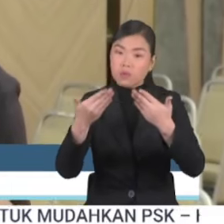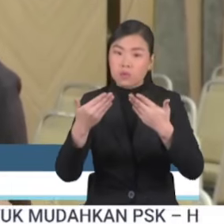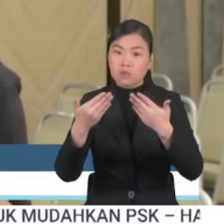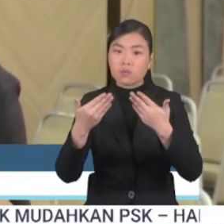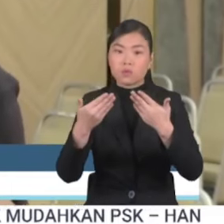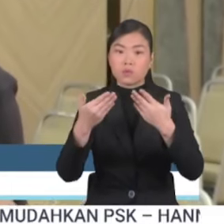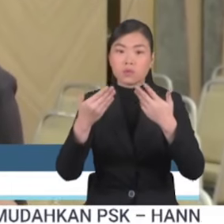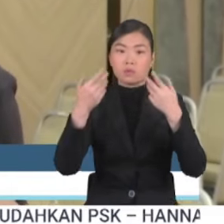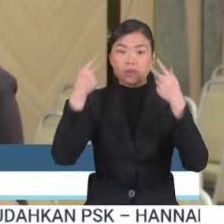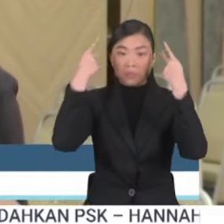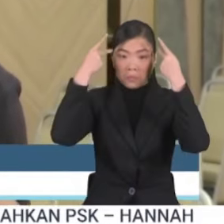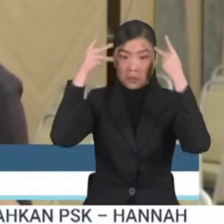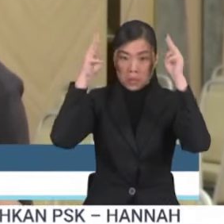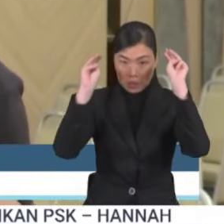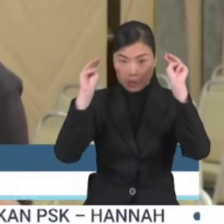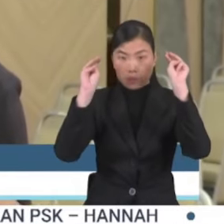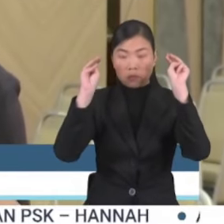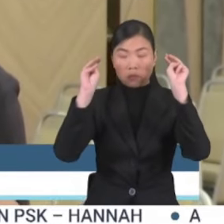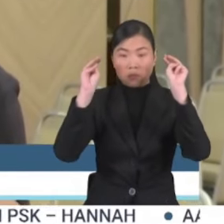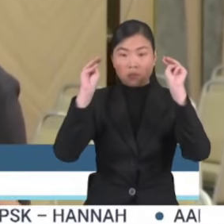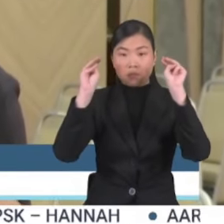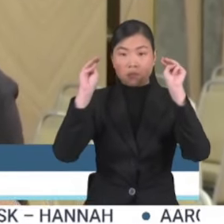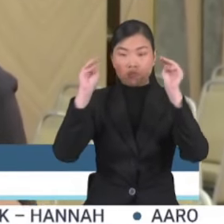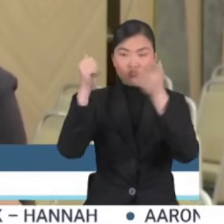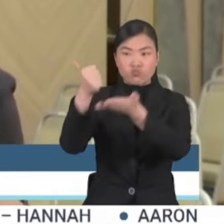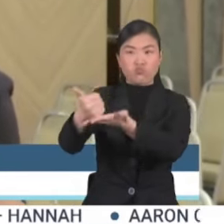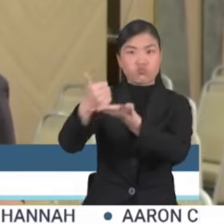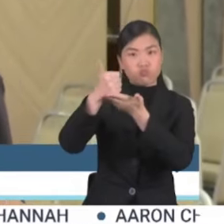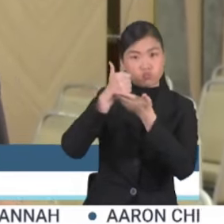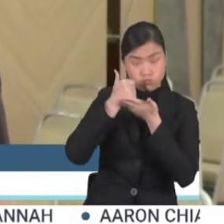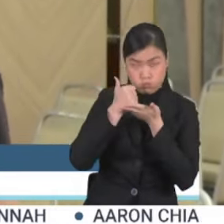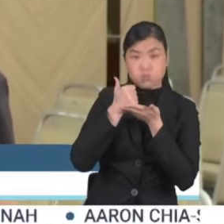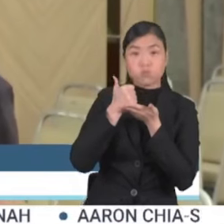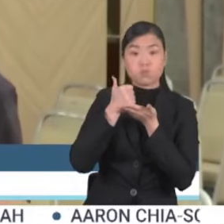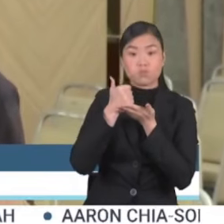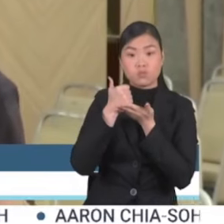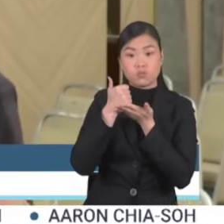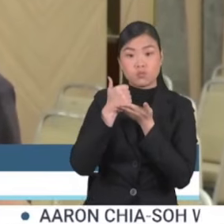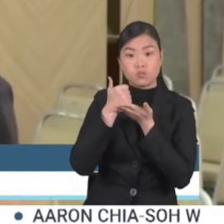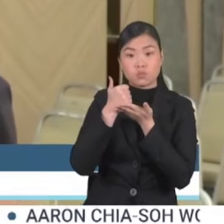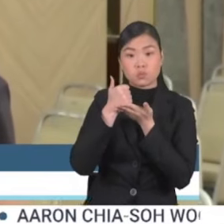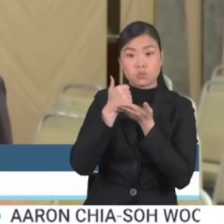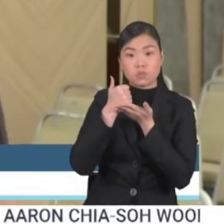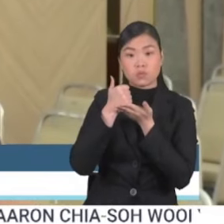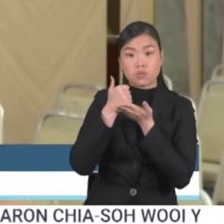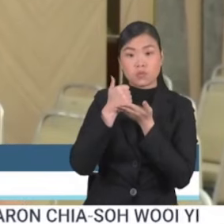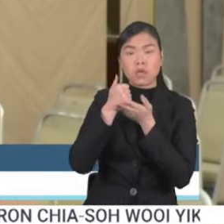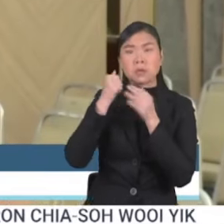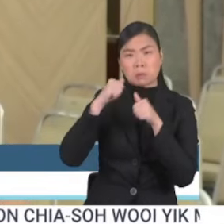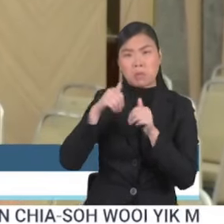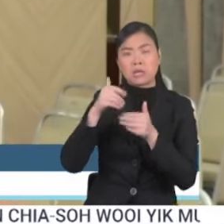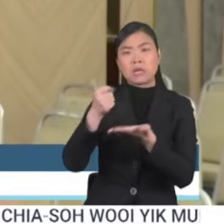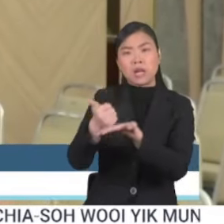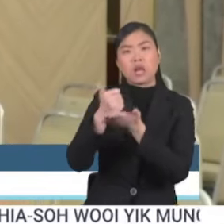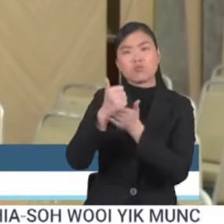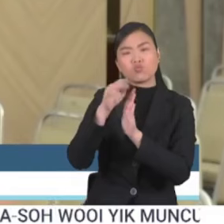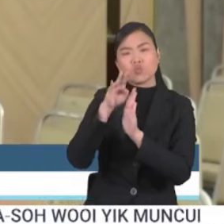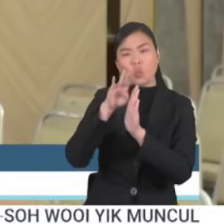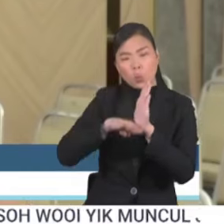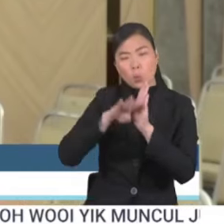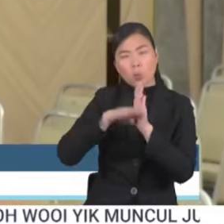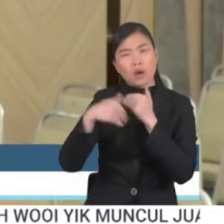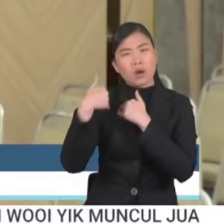kepada Perdana PMX kita kerana memberi bantuan seboleh-bolehnya meringankan beban, memandangkan